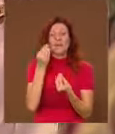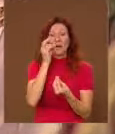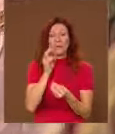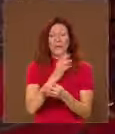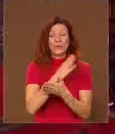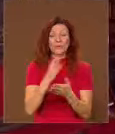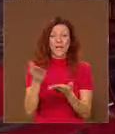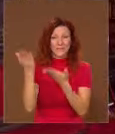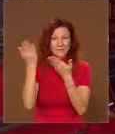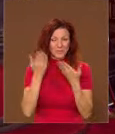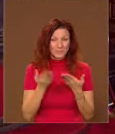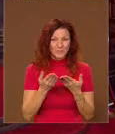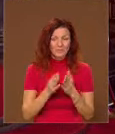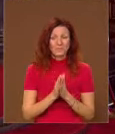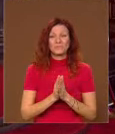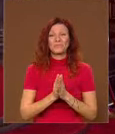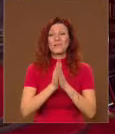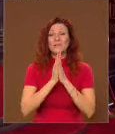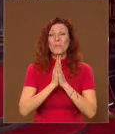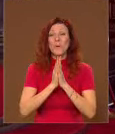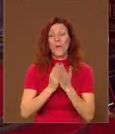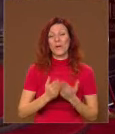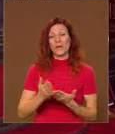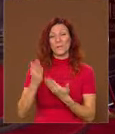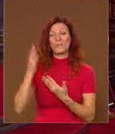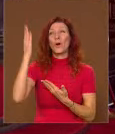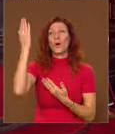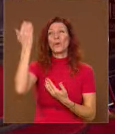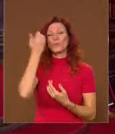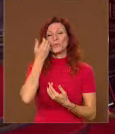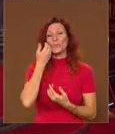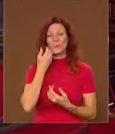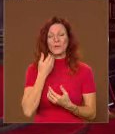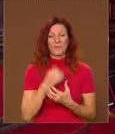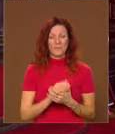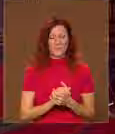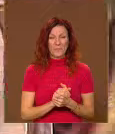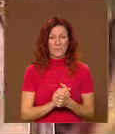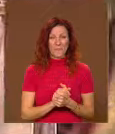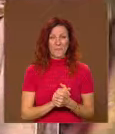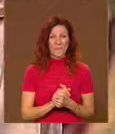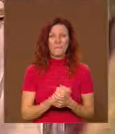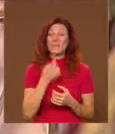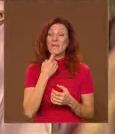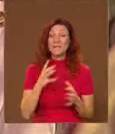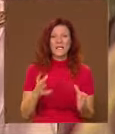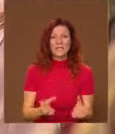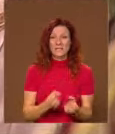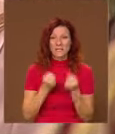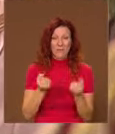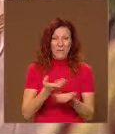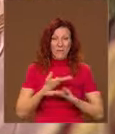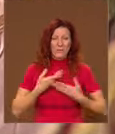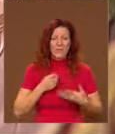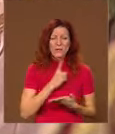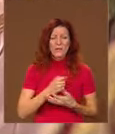помолим. Господи, помилуй! Избави мне от